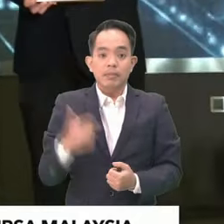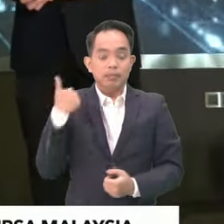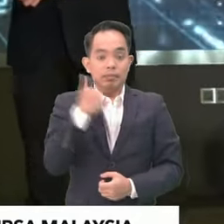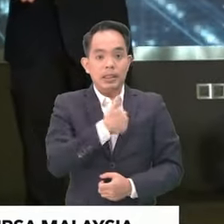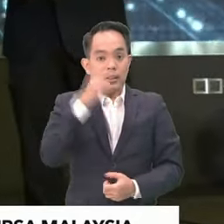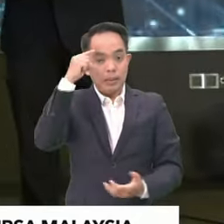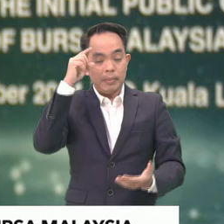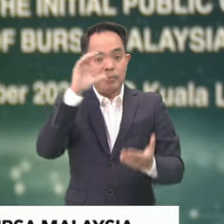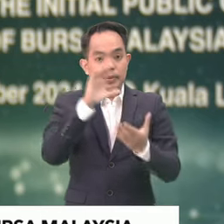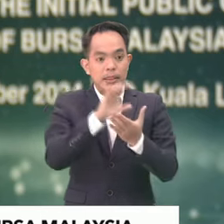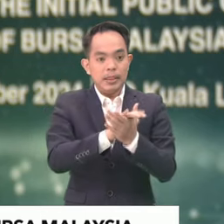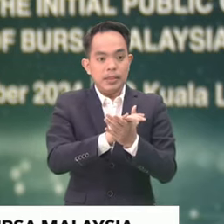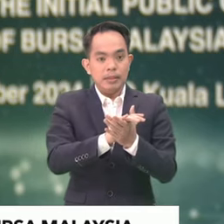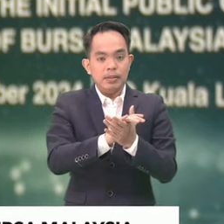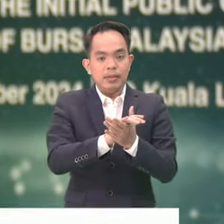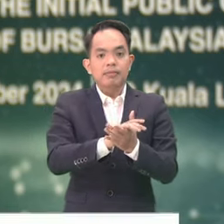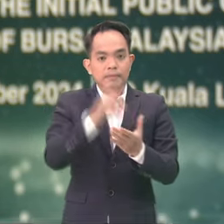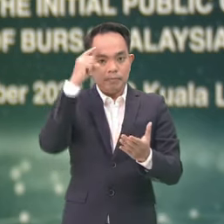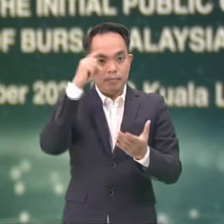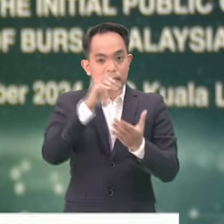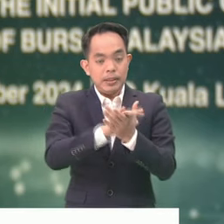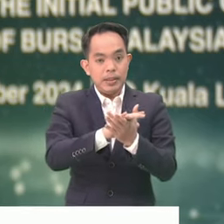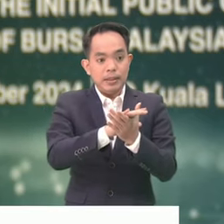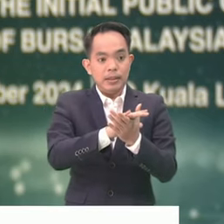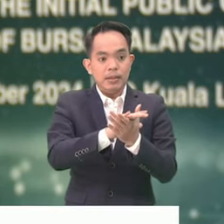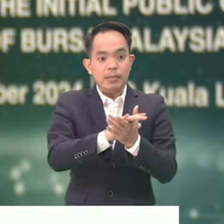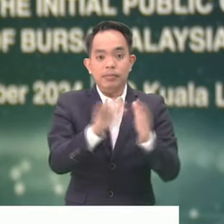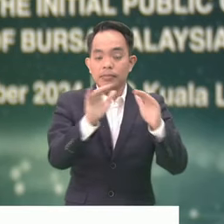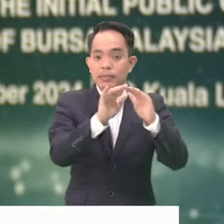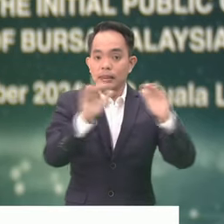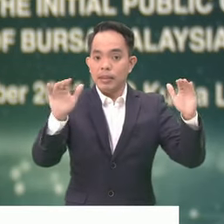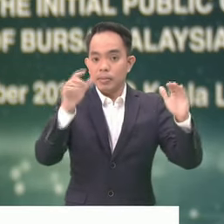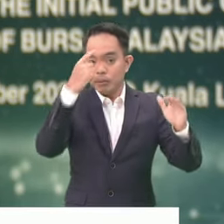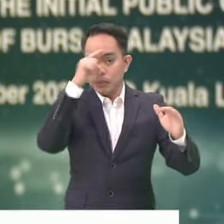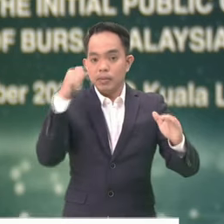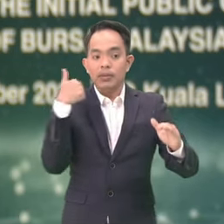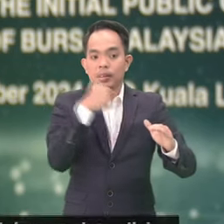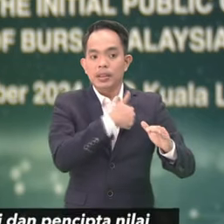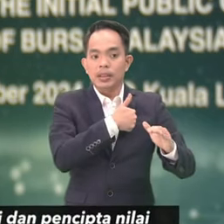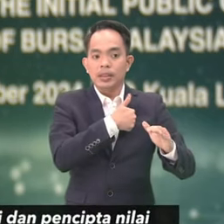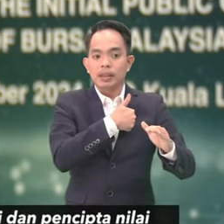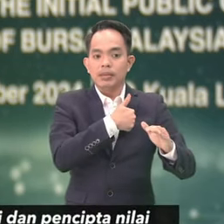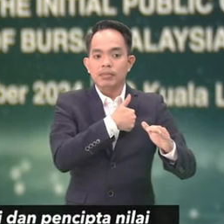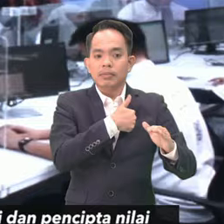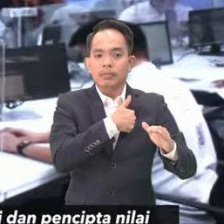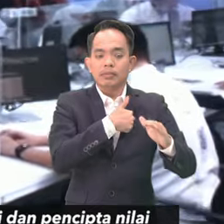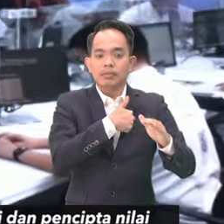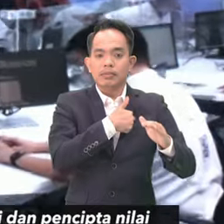actually underscore confidence in the potential of Three Rand to be a long-term value